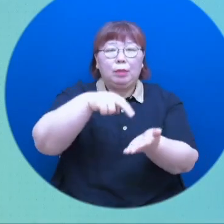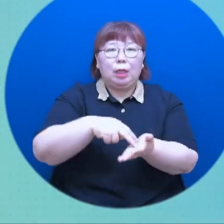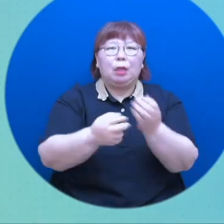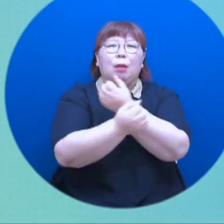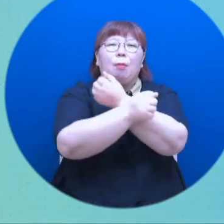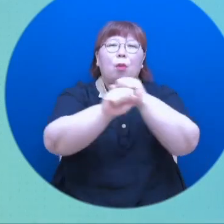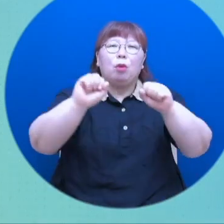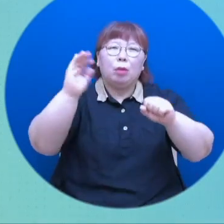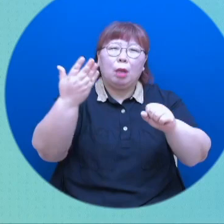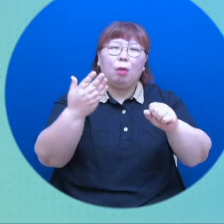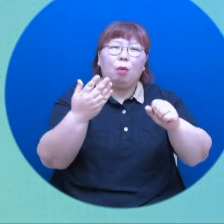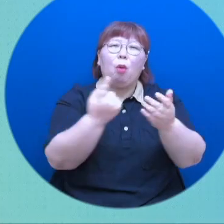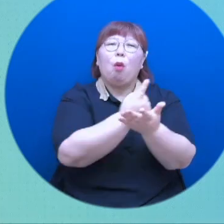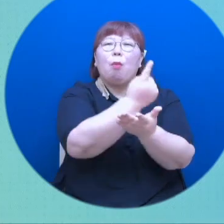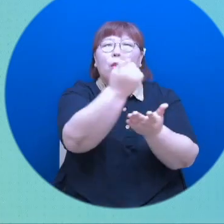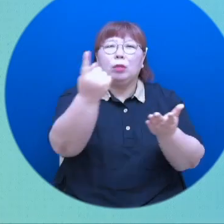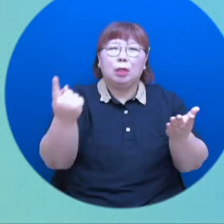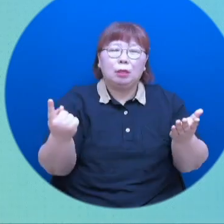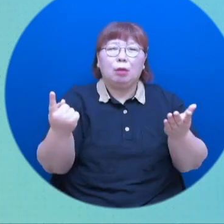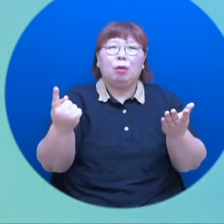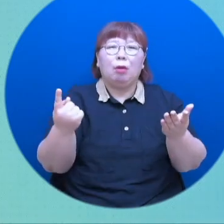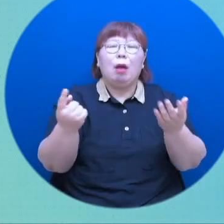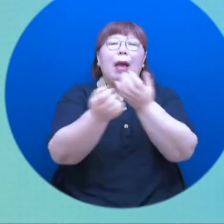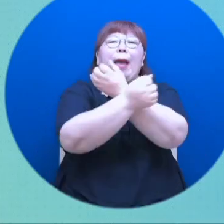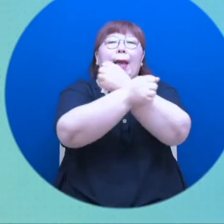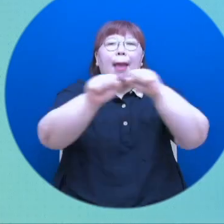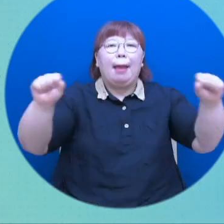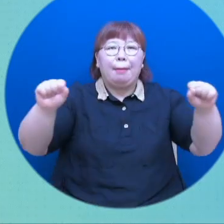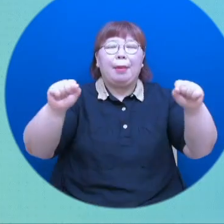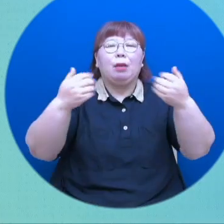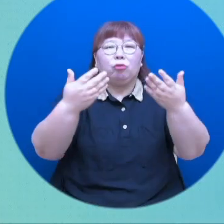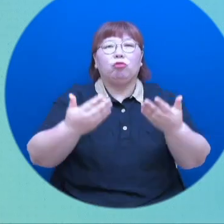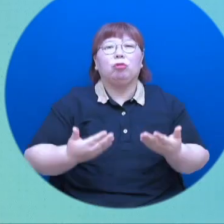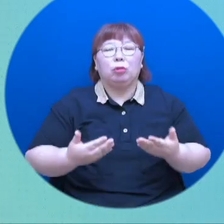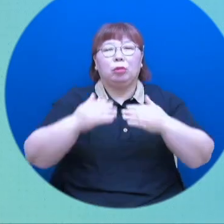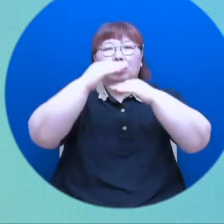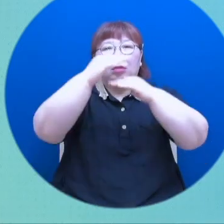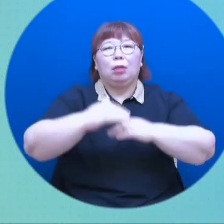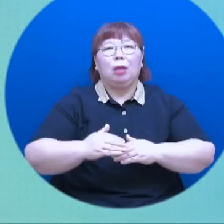그들에게서 벗어나 해방시켜 주는 것, 이것을 본문에서